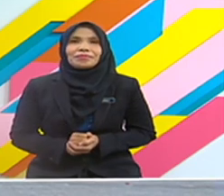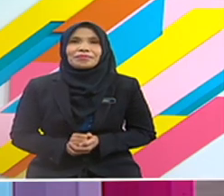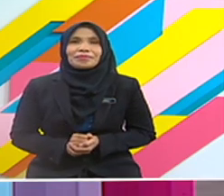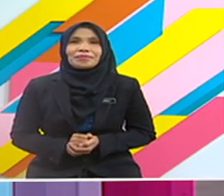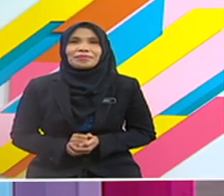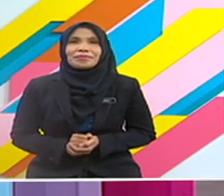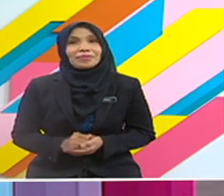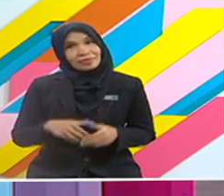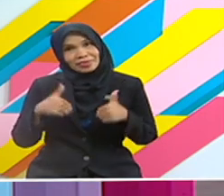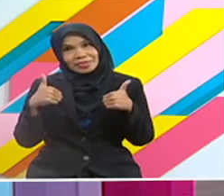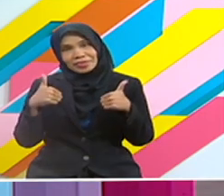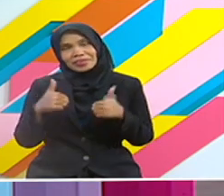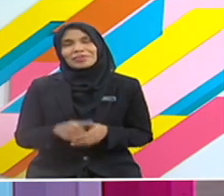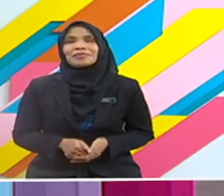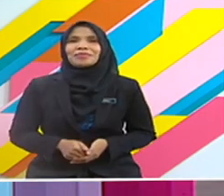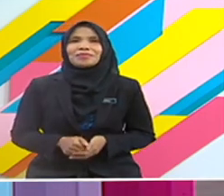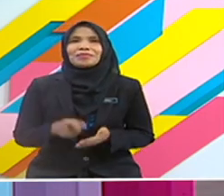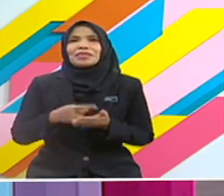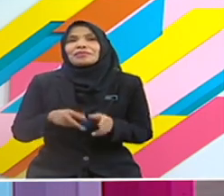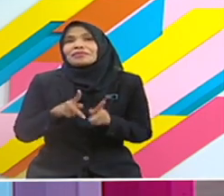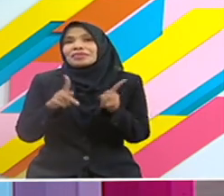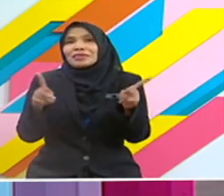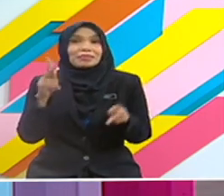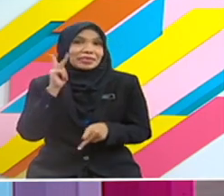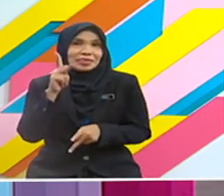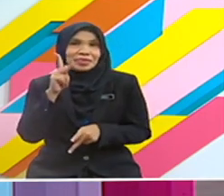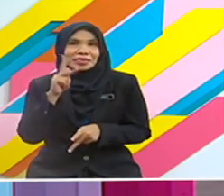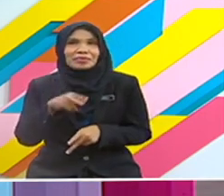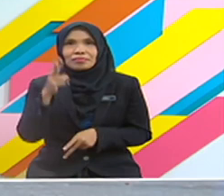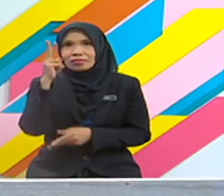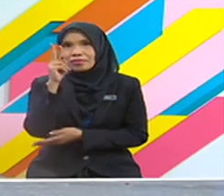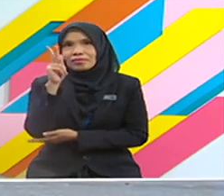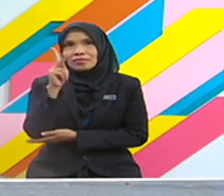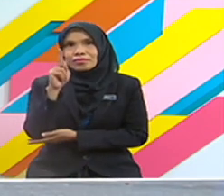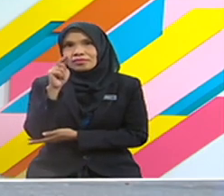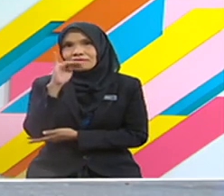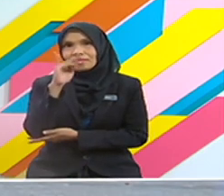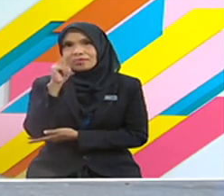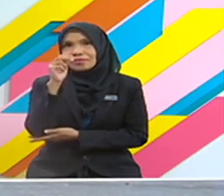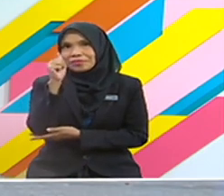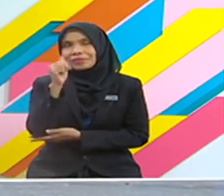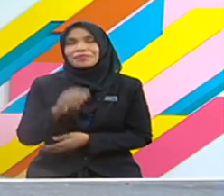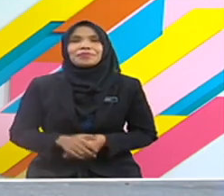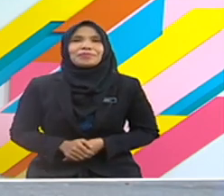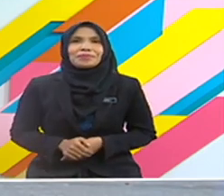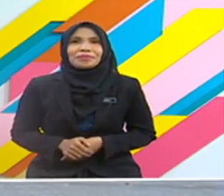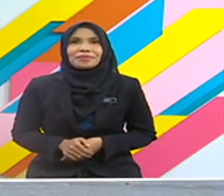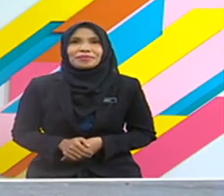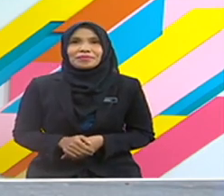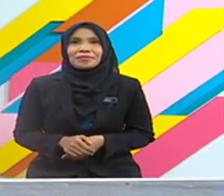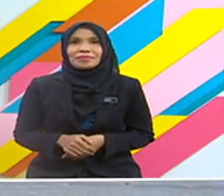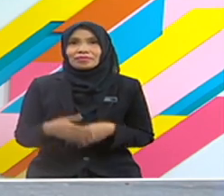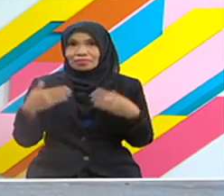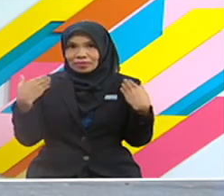Cikgu Syairah? Alhamdulillah. Apa khabar Kak Rina? Sihat, alhamdulillah. Dan tidak ketinggalan, kita juga bersama dengan